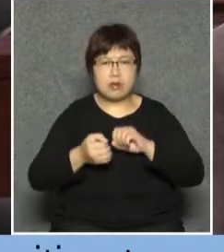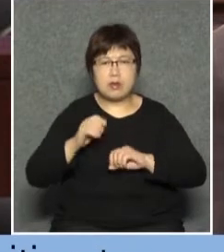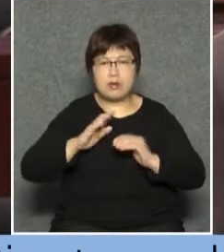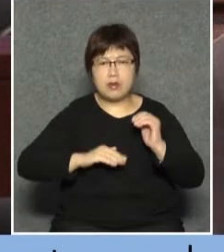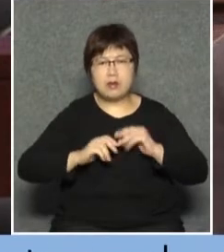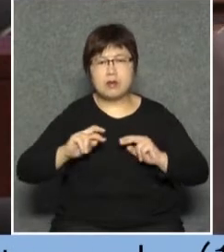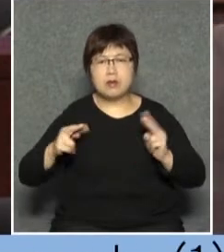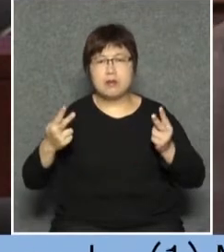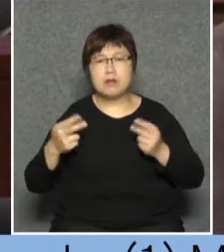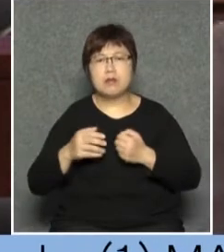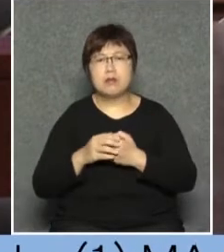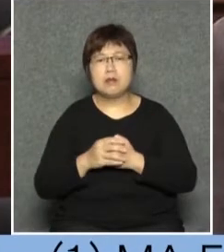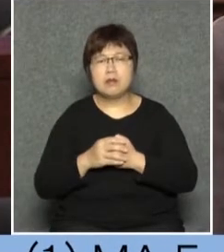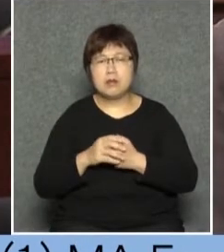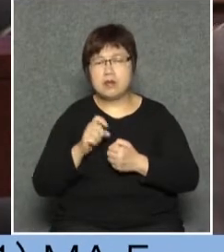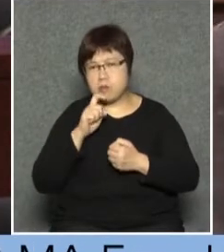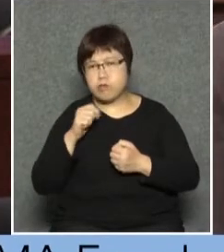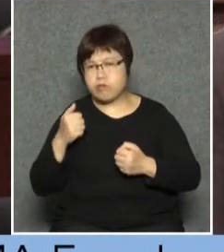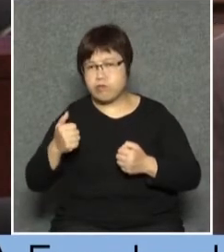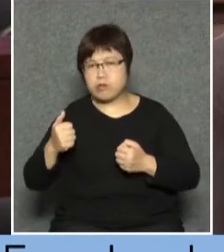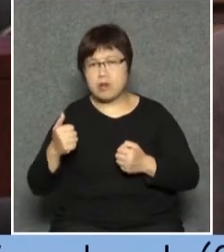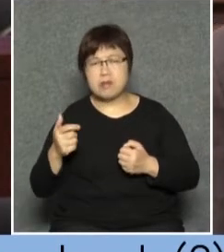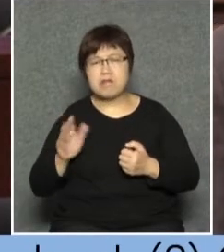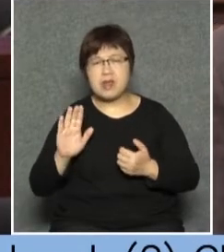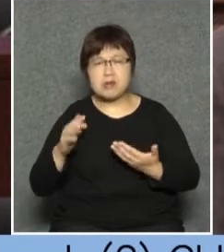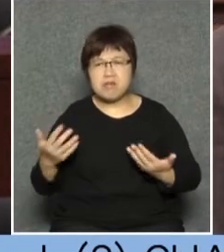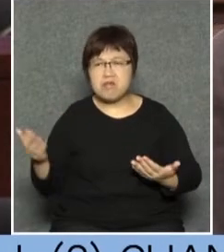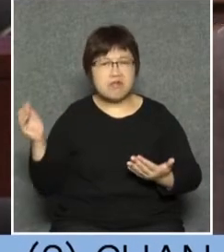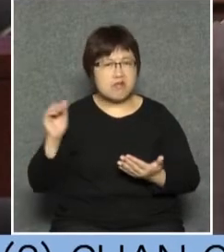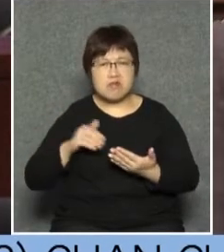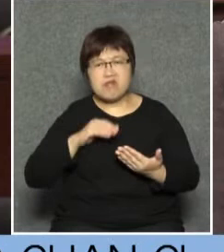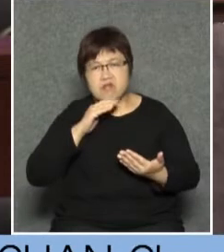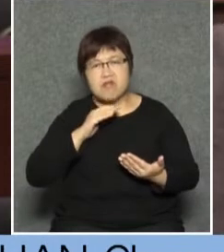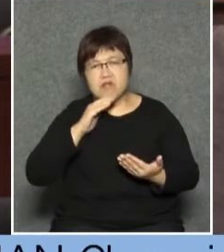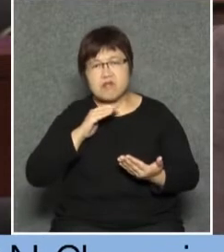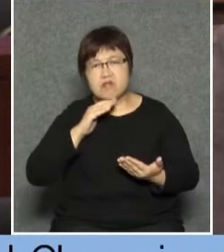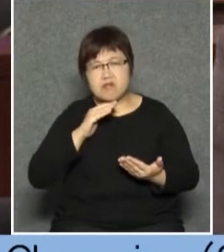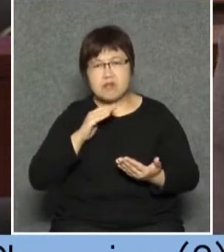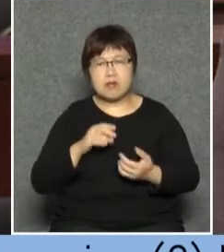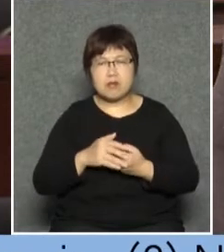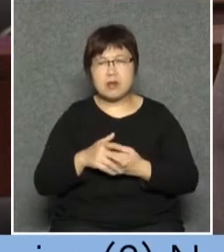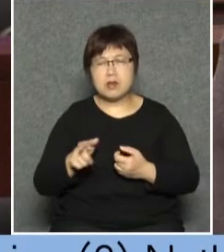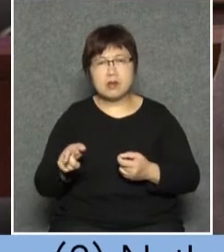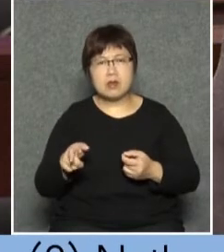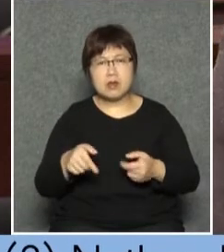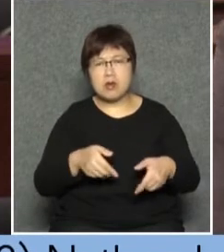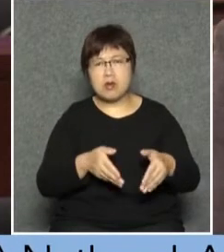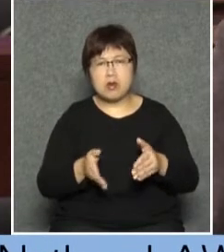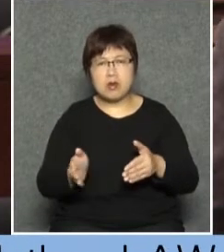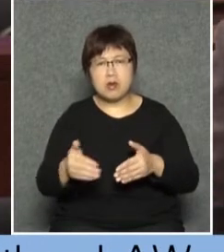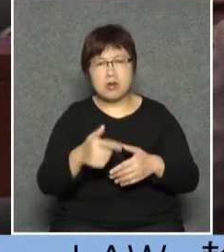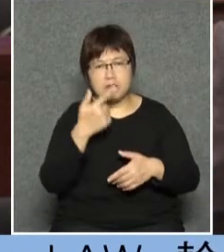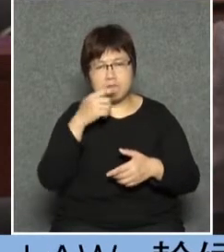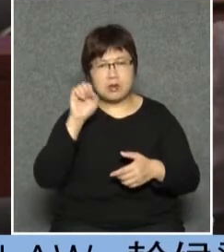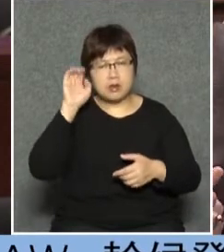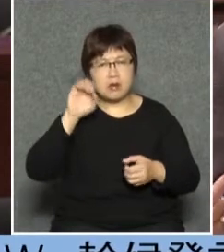是有一定的成绩，不用到现在我们还在等着河套区的创新科技园要